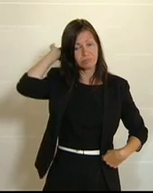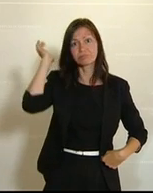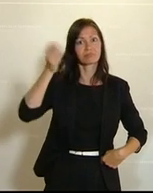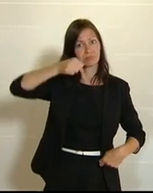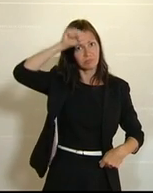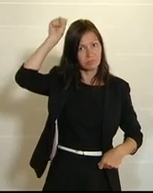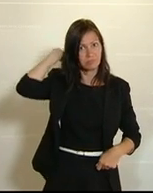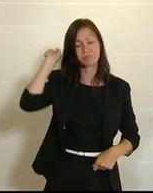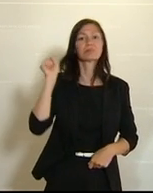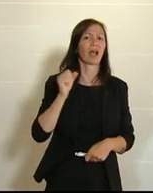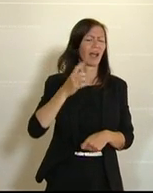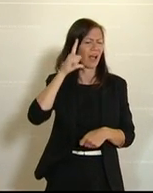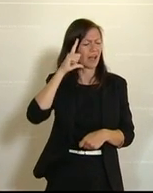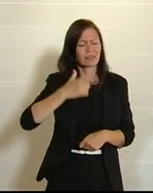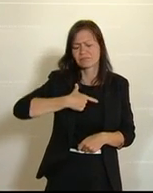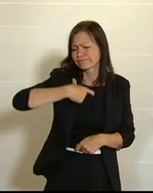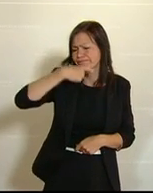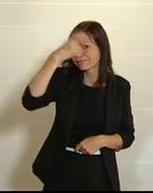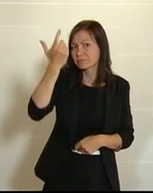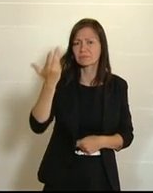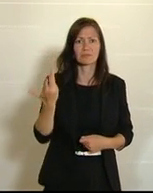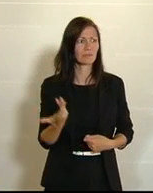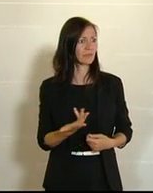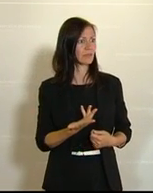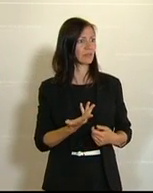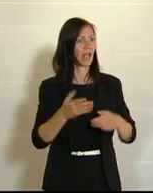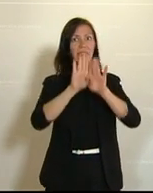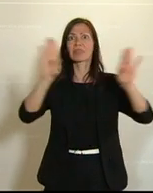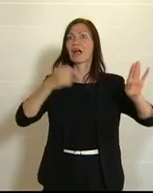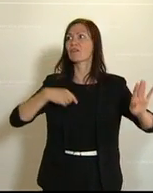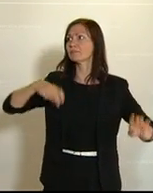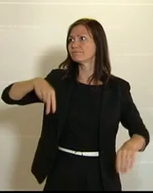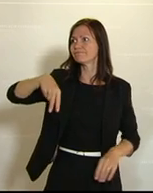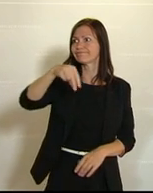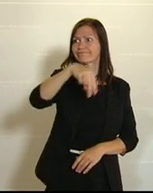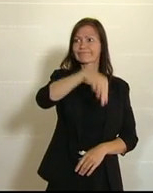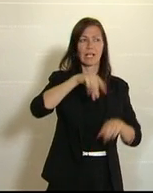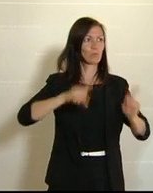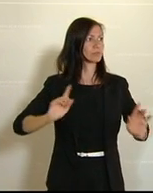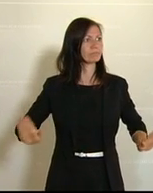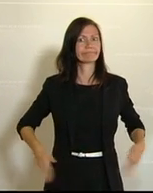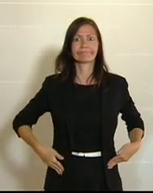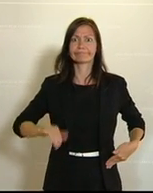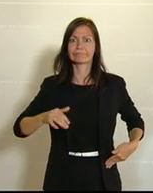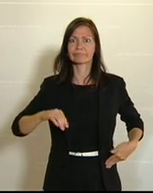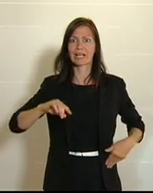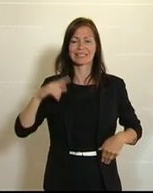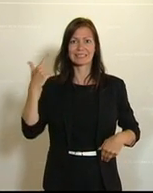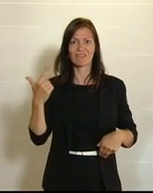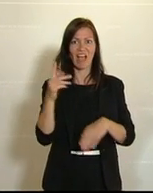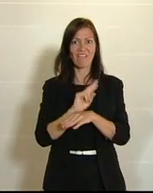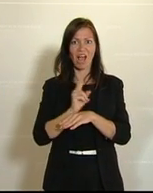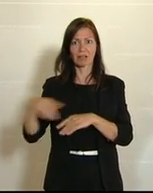Haut totenbleich. Vor der Tafel musste ich stramm stehen, seitlich flankiert von zwei Wachen